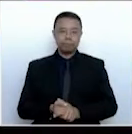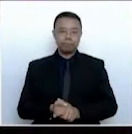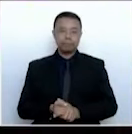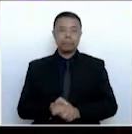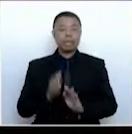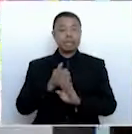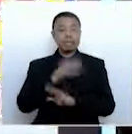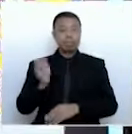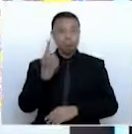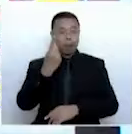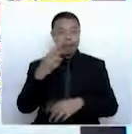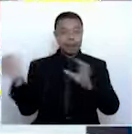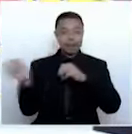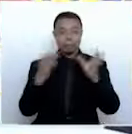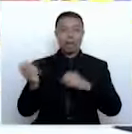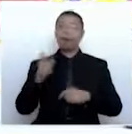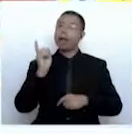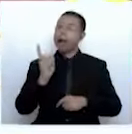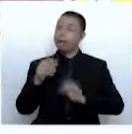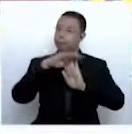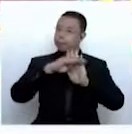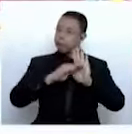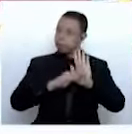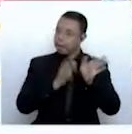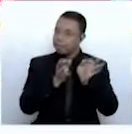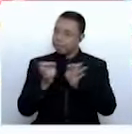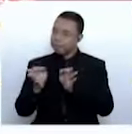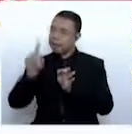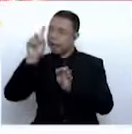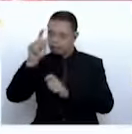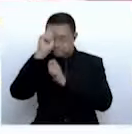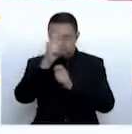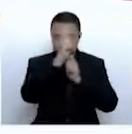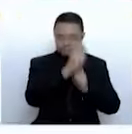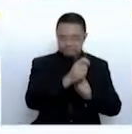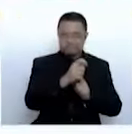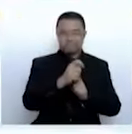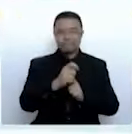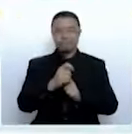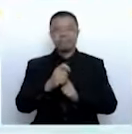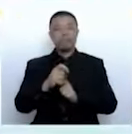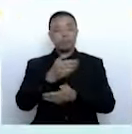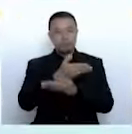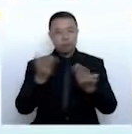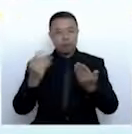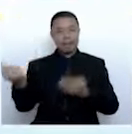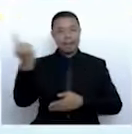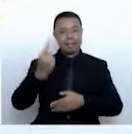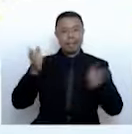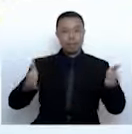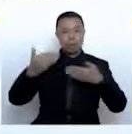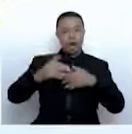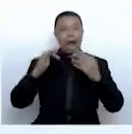Dan sebelum memulai debat, terdapat sejumlah tata tertib yang harus ditaati oleh yang hadir di